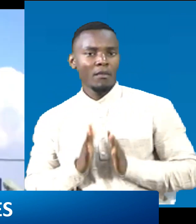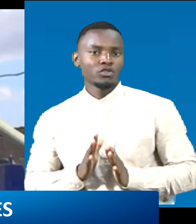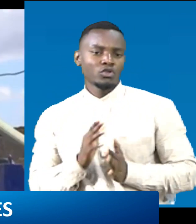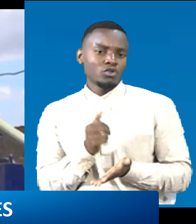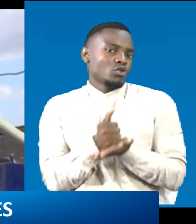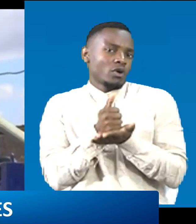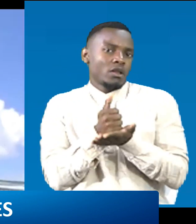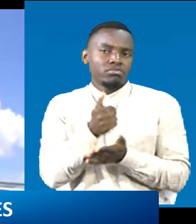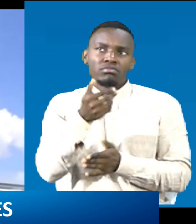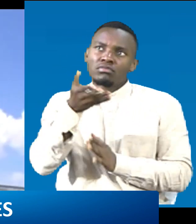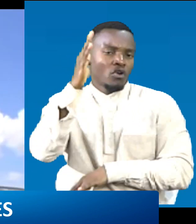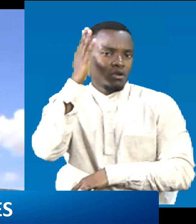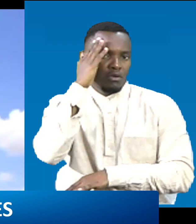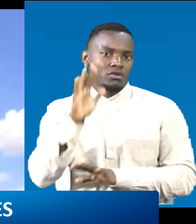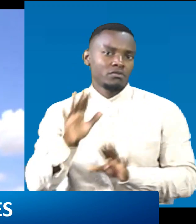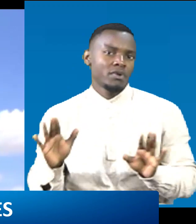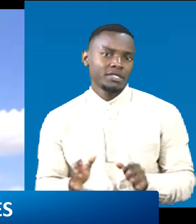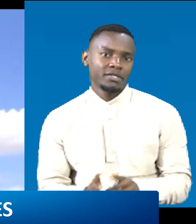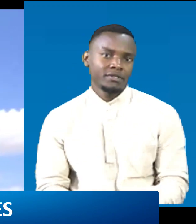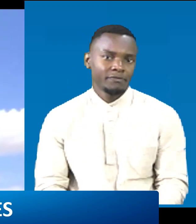tu.